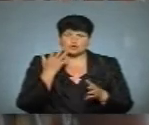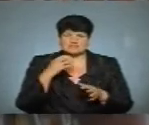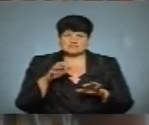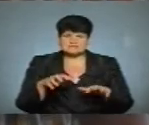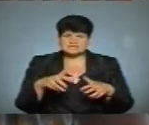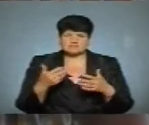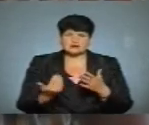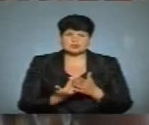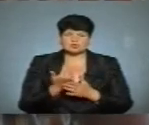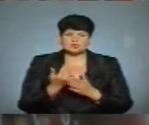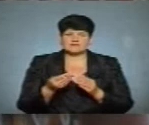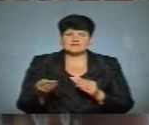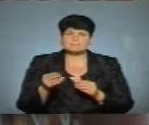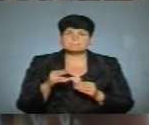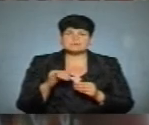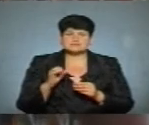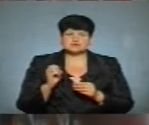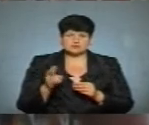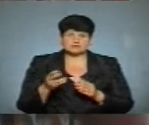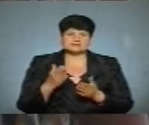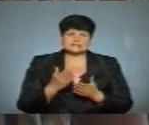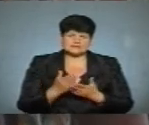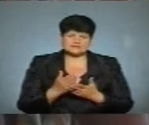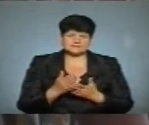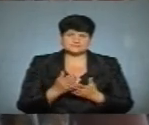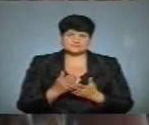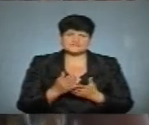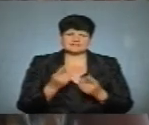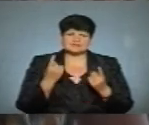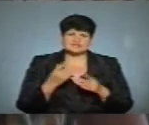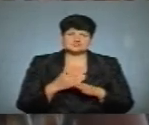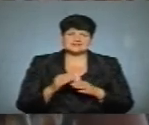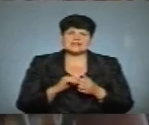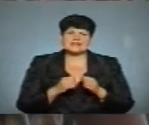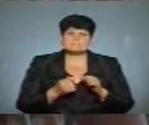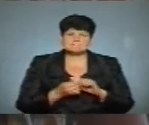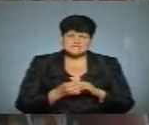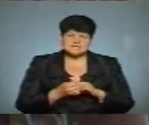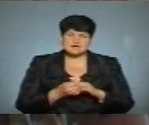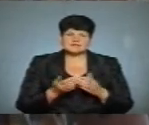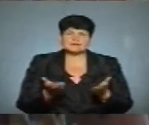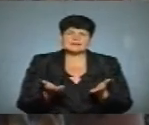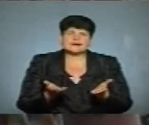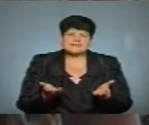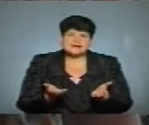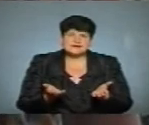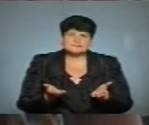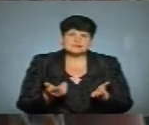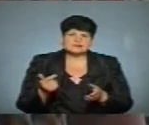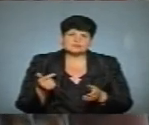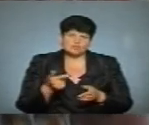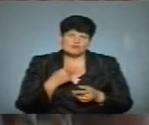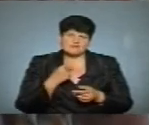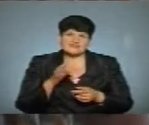вскривають нові поклади піску, є велика частина каміння, яке, грубо кажучи, не